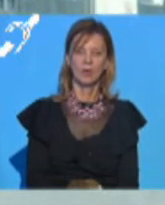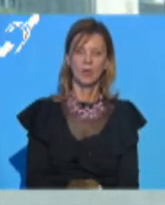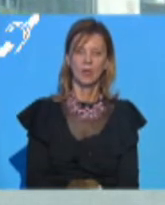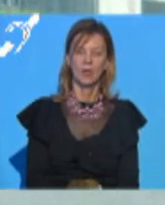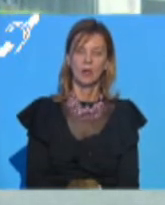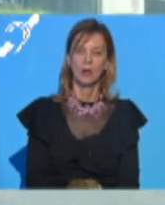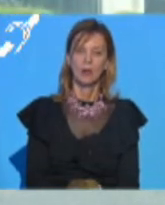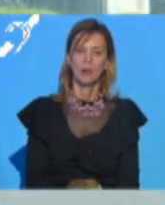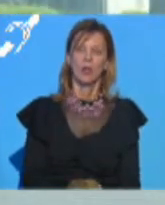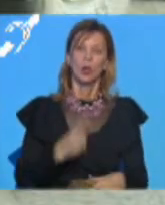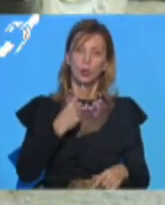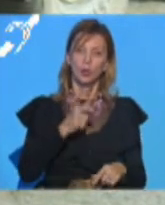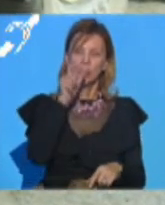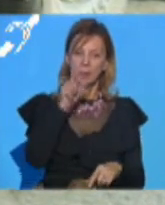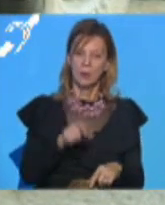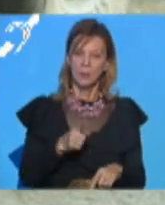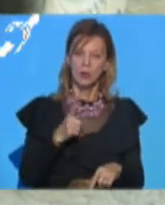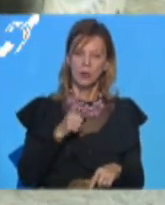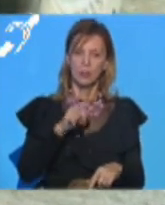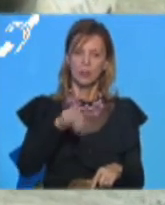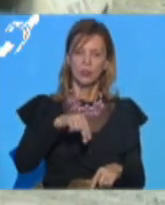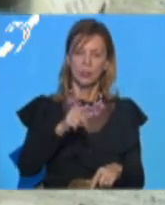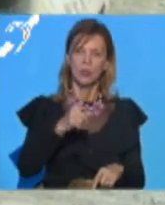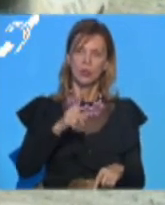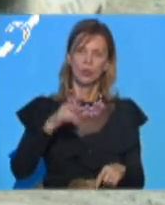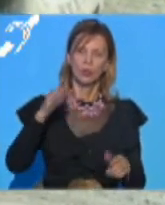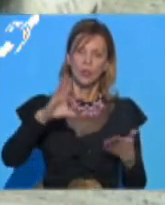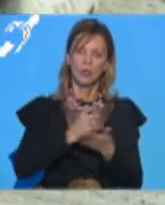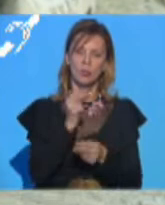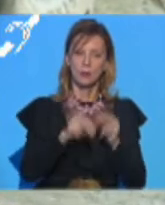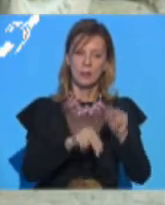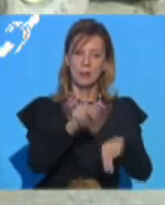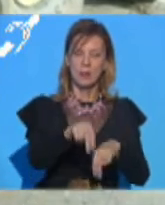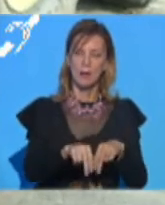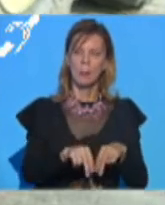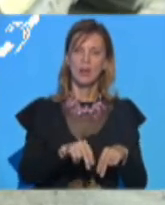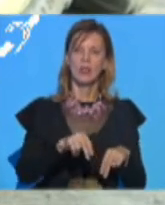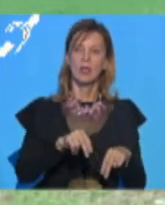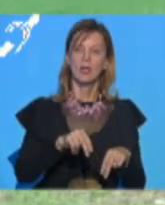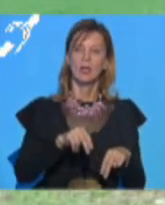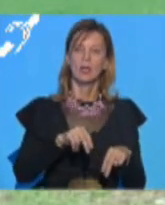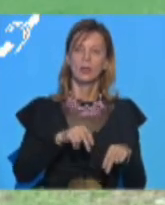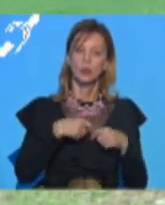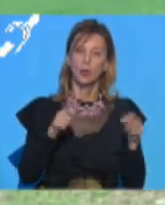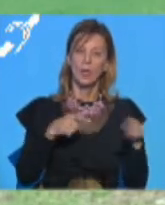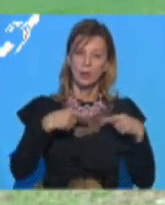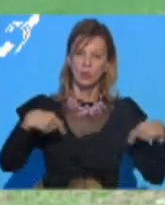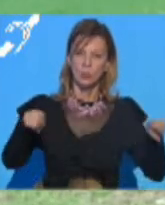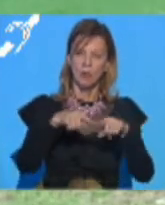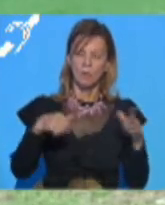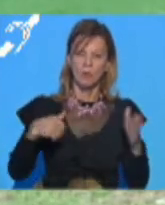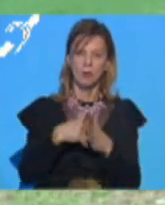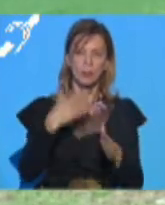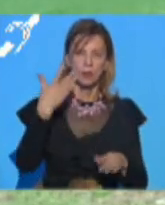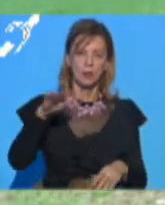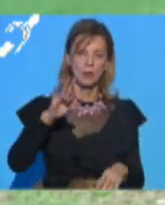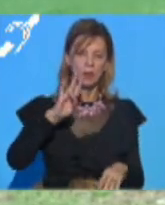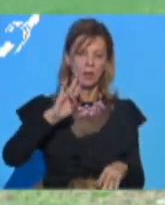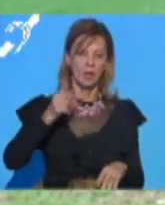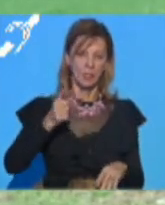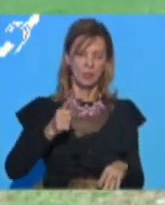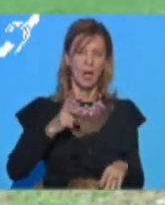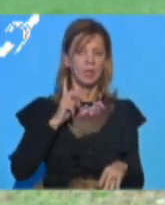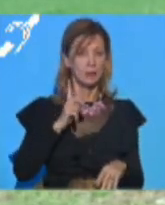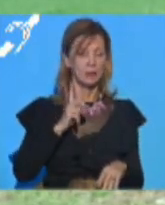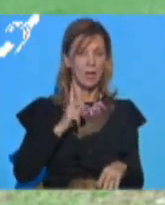Ion Medelete este unul dintre fermierii din Dolj care a reușit să semene și să are aproape toată suprafața pe care o deține, aproape 500 de hectare. Cu